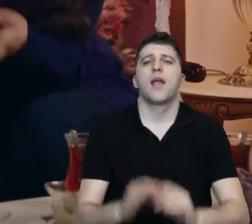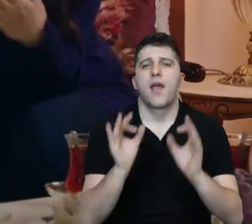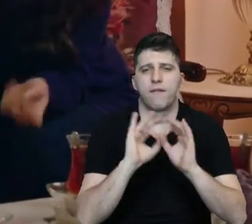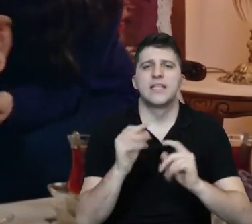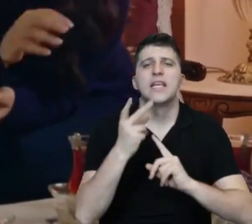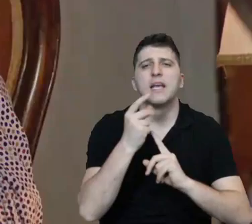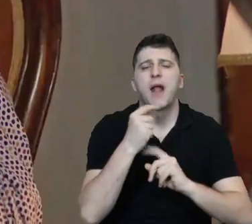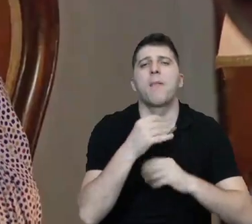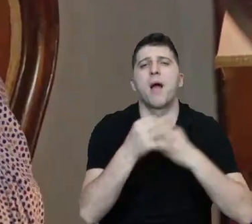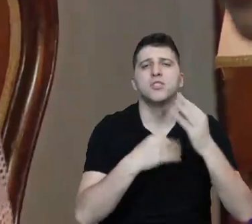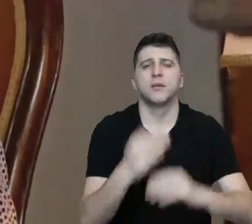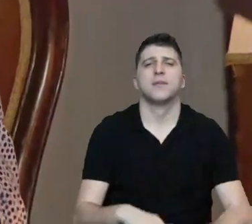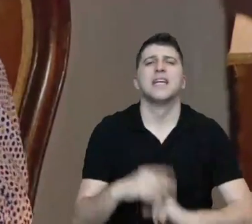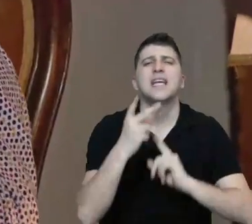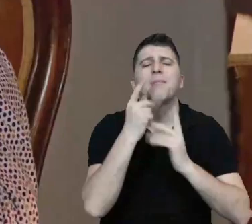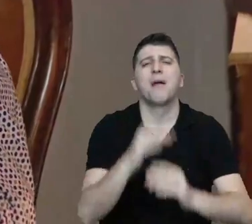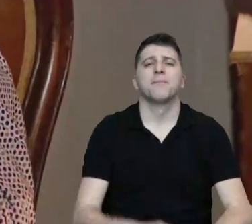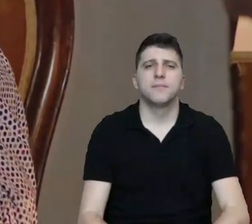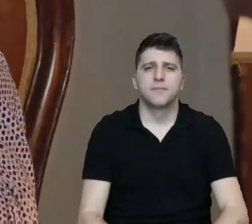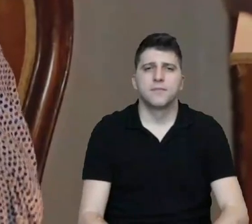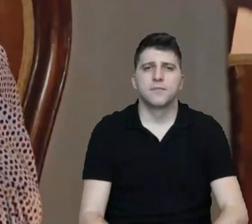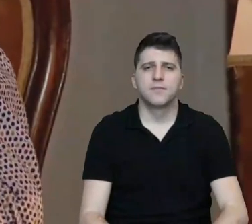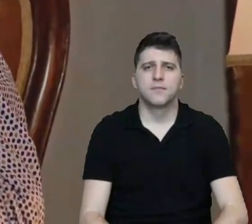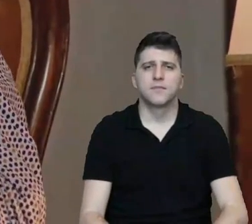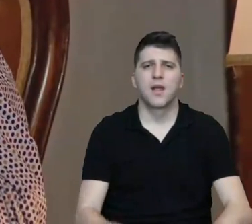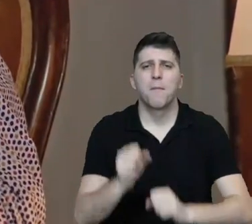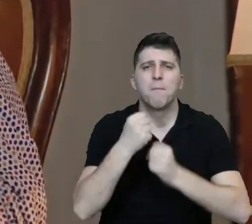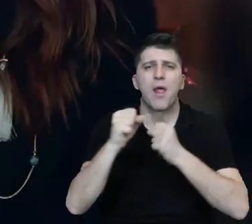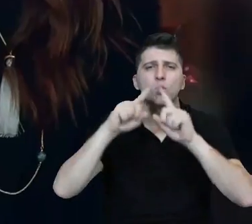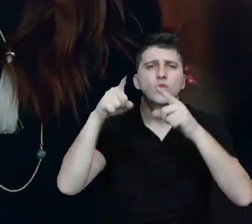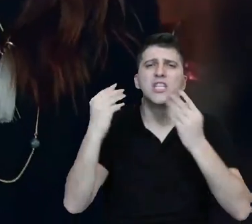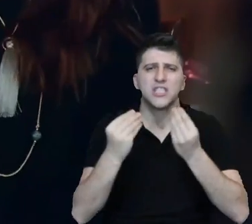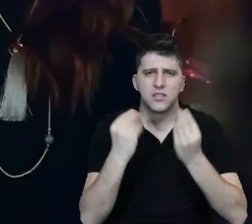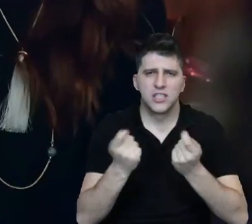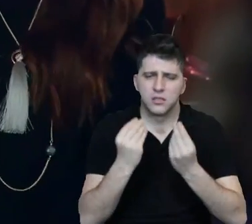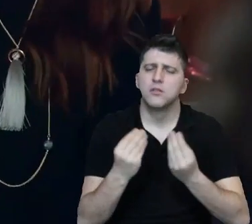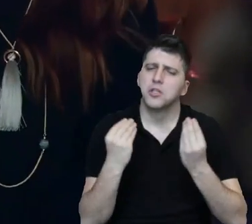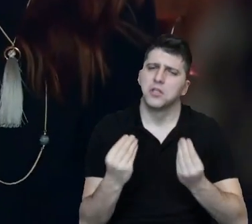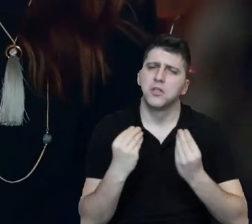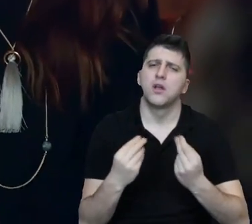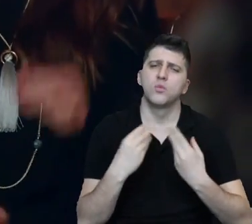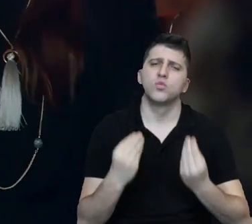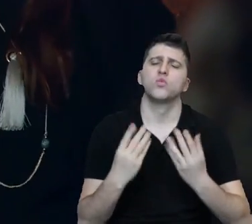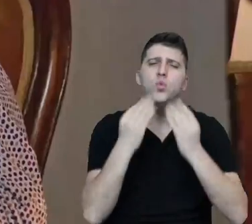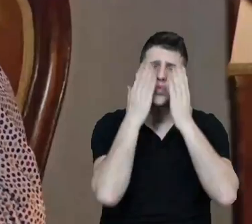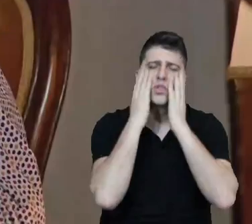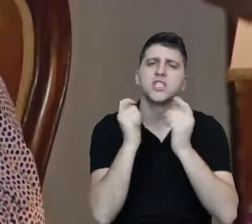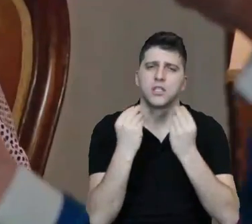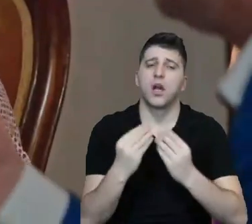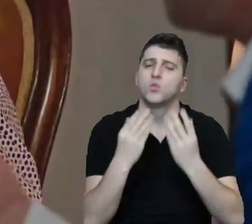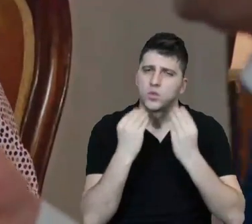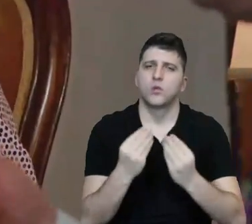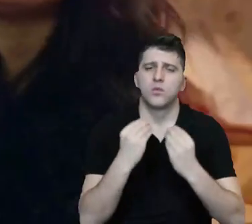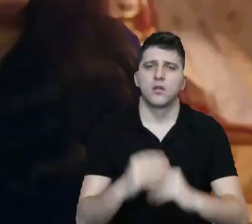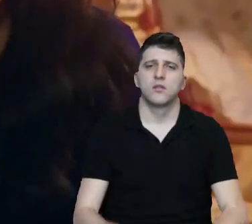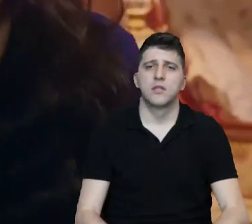Evet, İbrahim amca. İbrahim, Maragozhane'de işler nasıl ya? İyi, iyi. Açıldı bayağı Allah'a şükür. Aa,